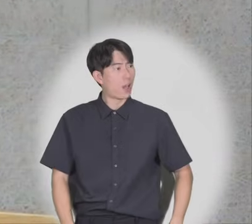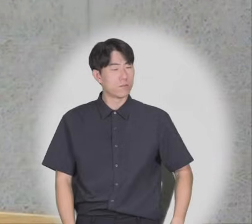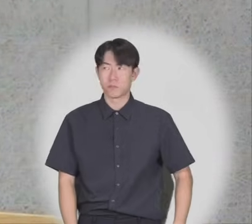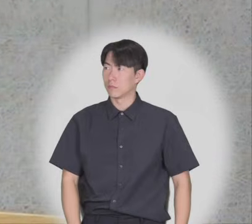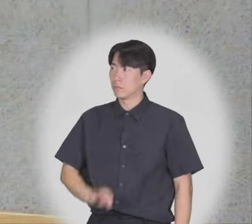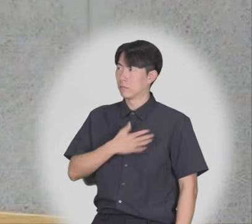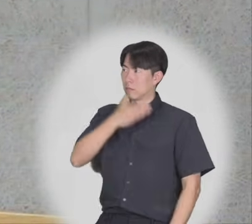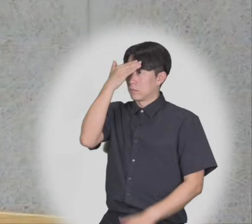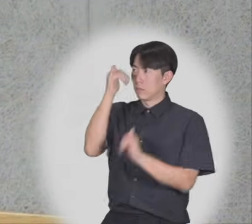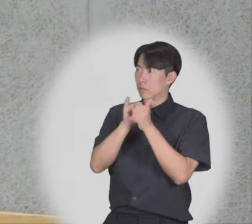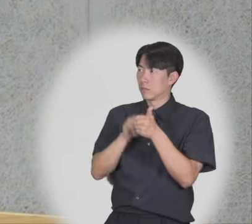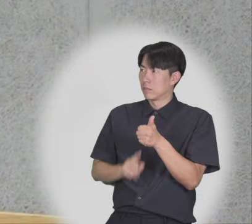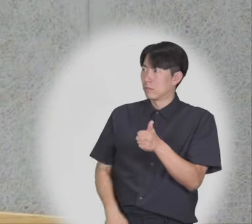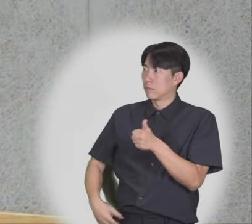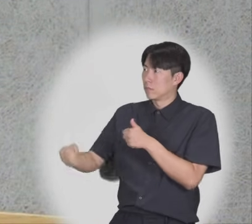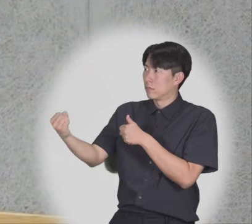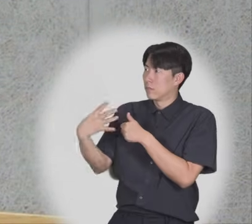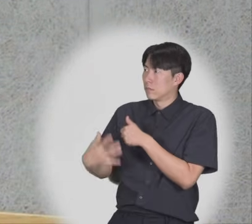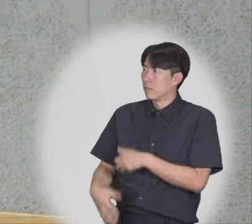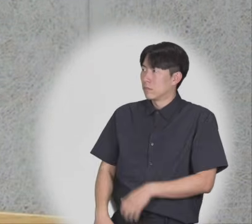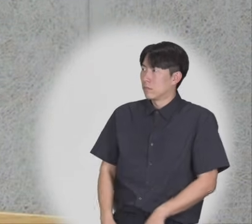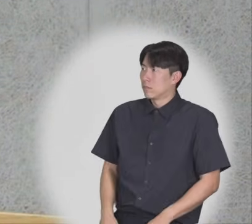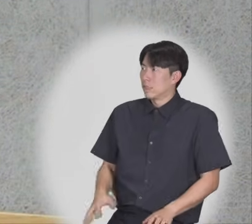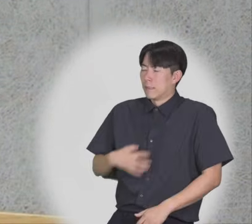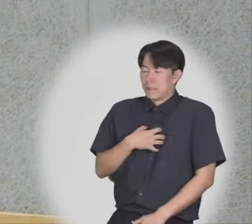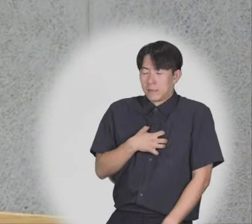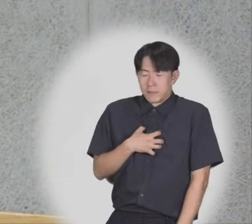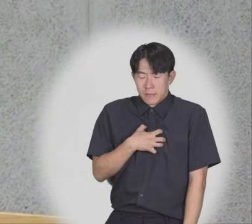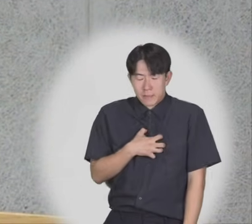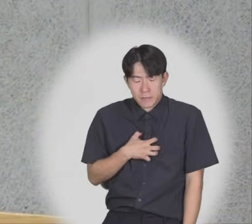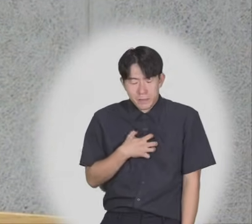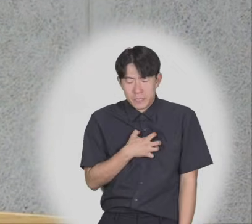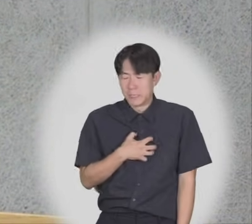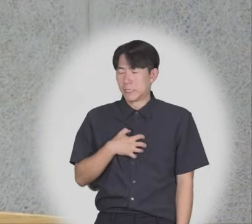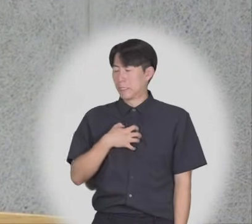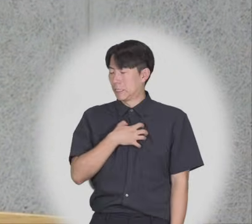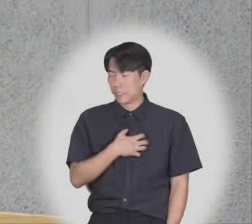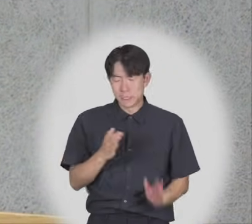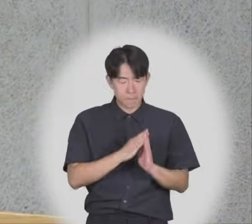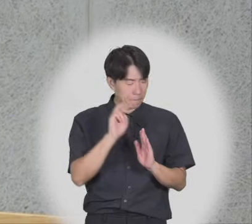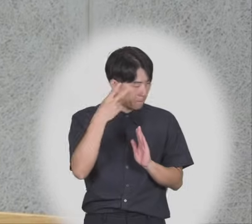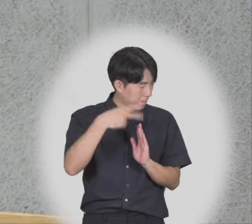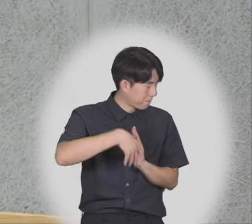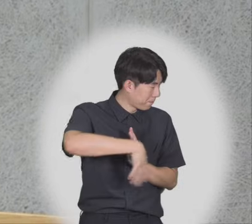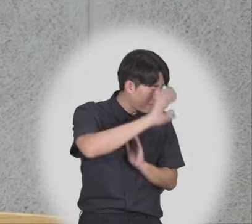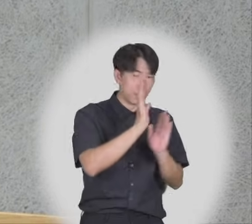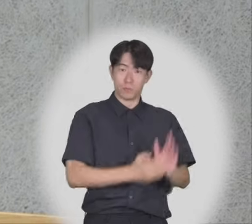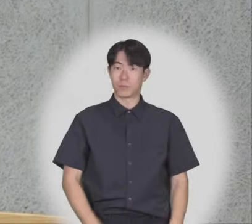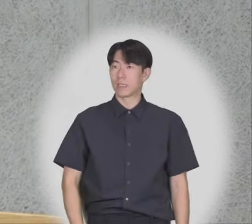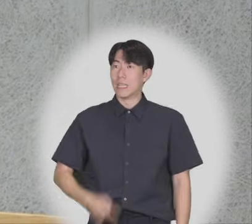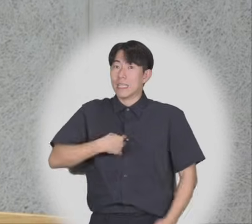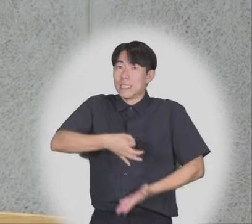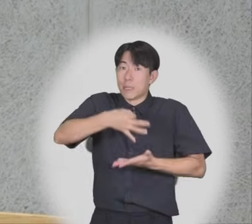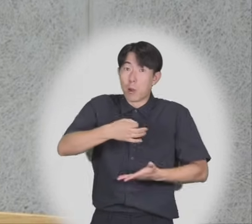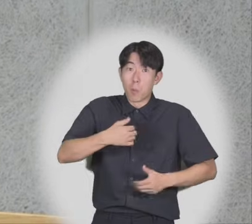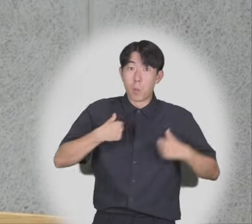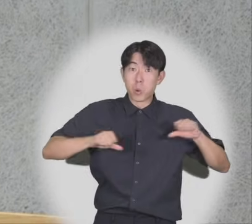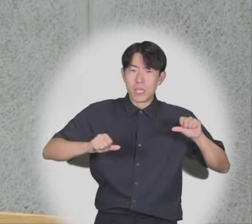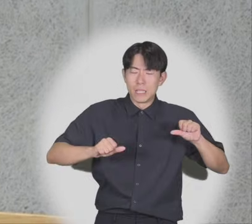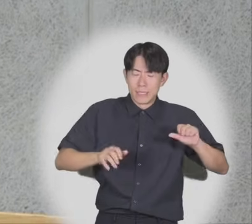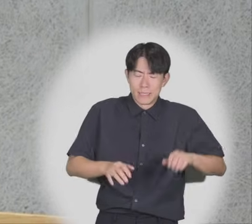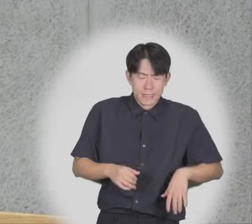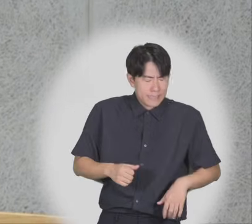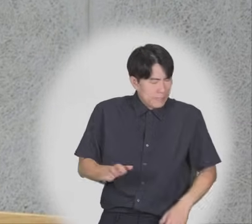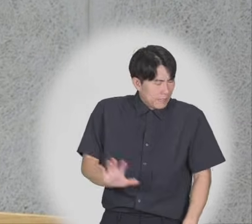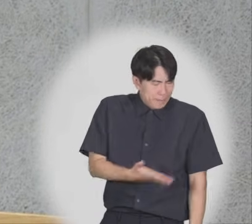청년은 어떻게 했다고 그러죠? 근심하여 돌아갔다고 그럽니다. 자기 재물을 포기할 수 없었기 때문입니다.